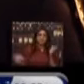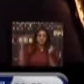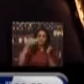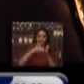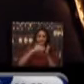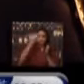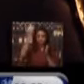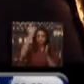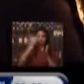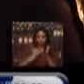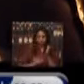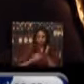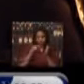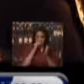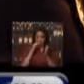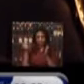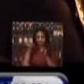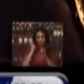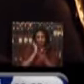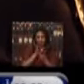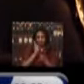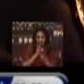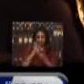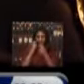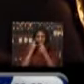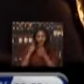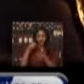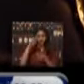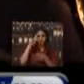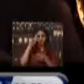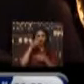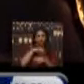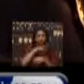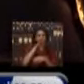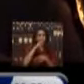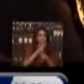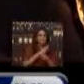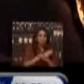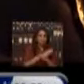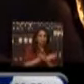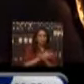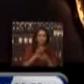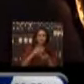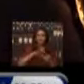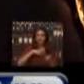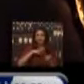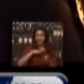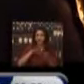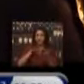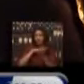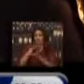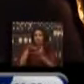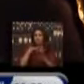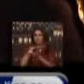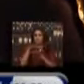لما جيت كنت حاسه بالتعب والقلق الاجتماعي،